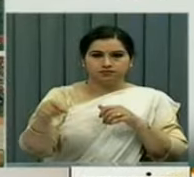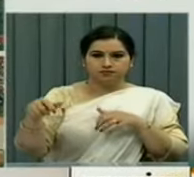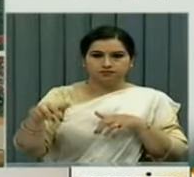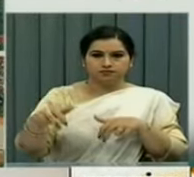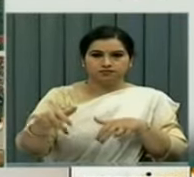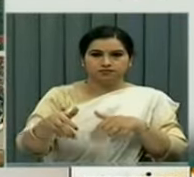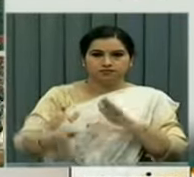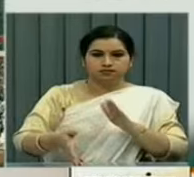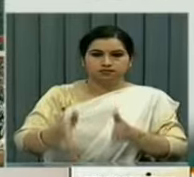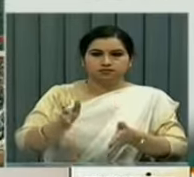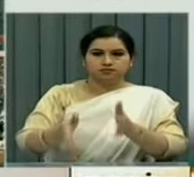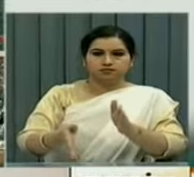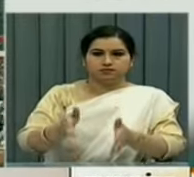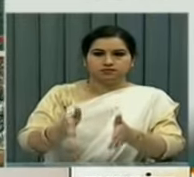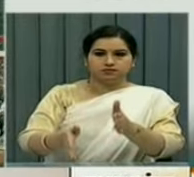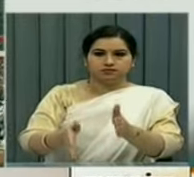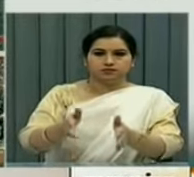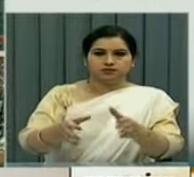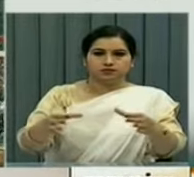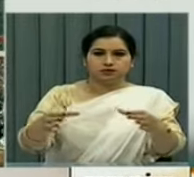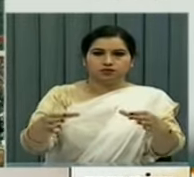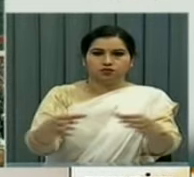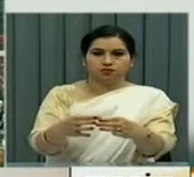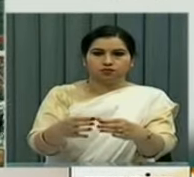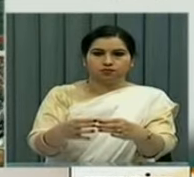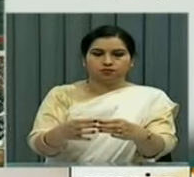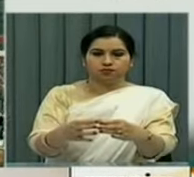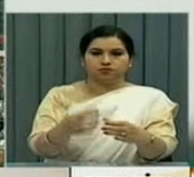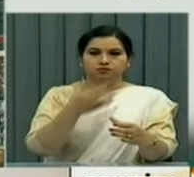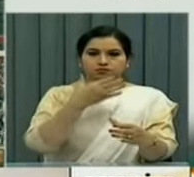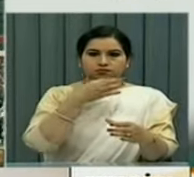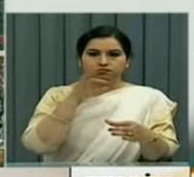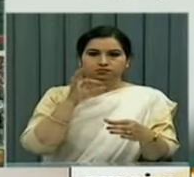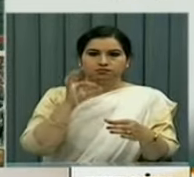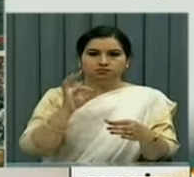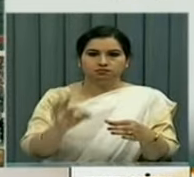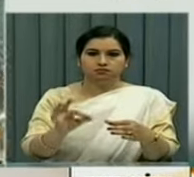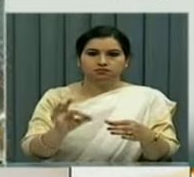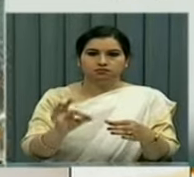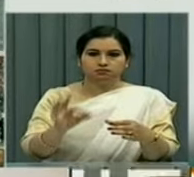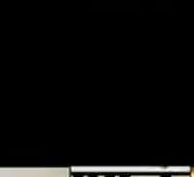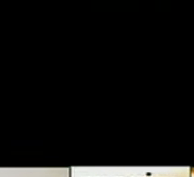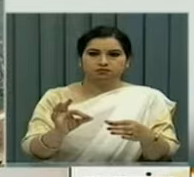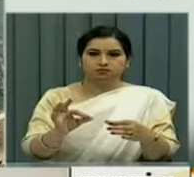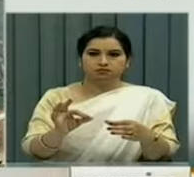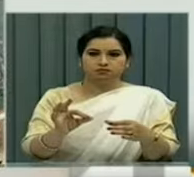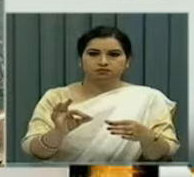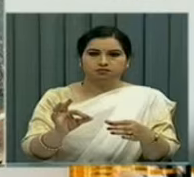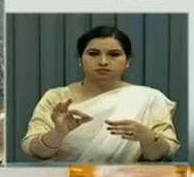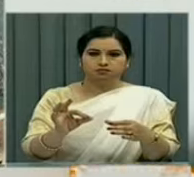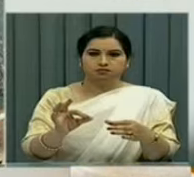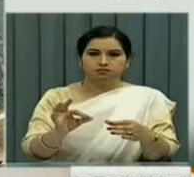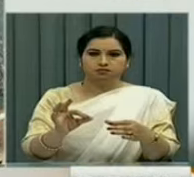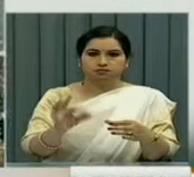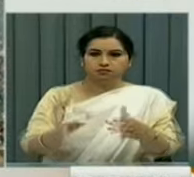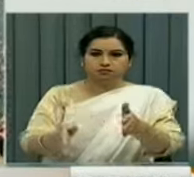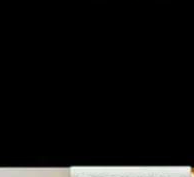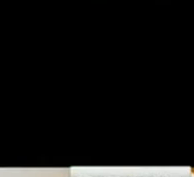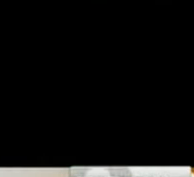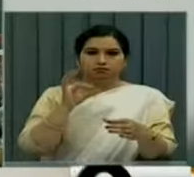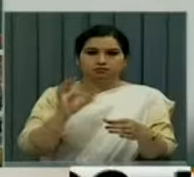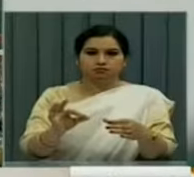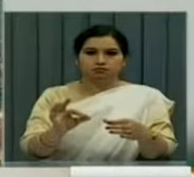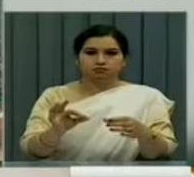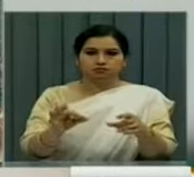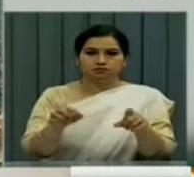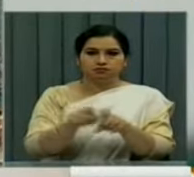था, तटीय सुरक्षा की जिम्मेदारी है। हमारे जो तट है, हमारा इतना तीनों साइड में सी है हिंदुस्तान के, बहुत बड़ी